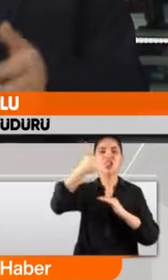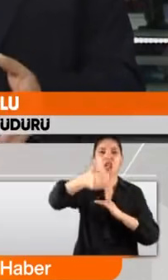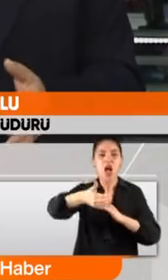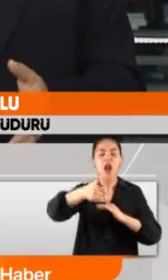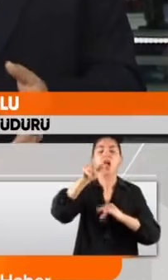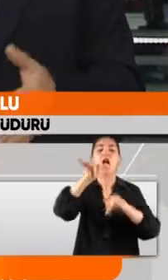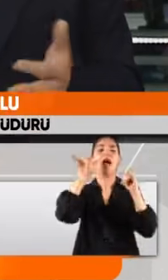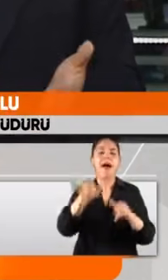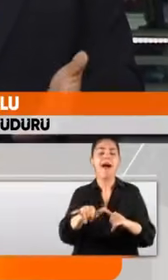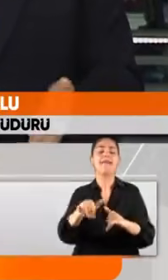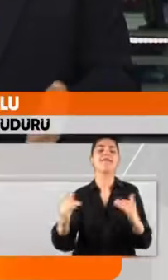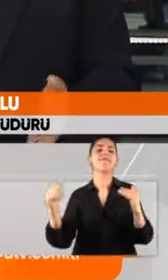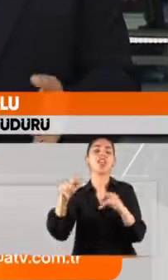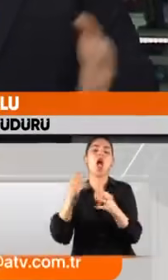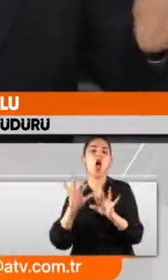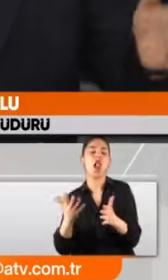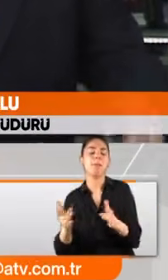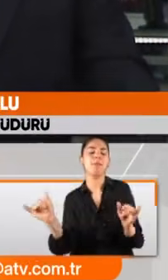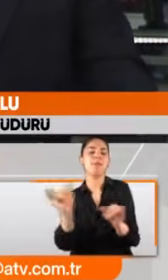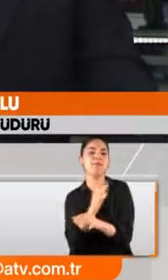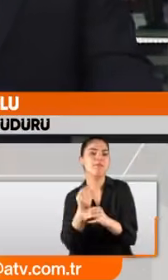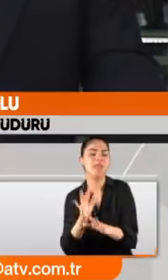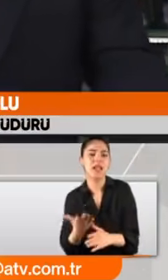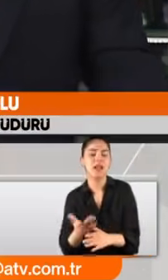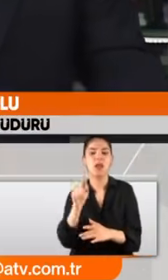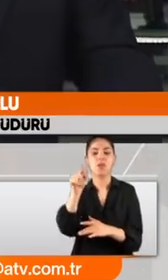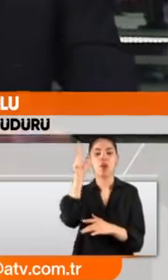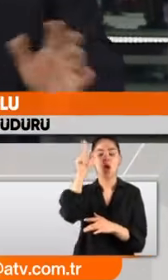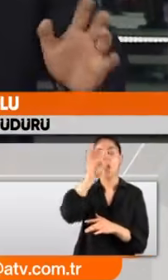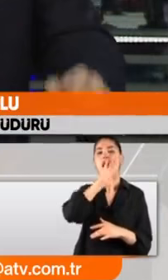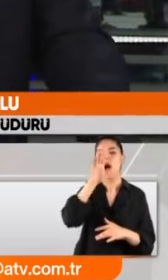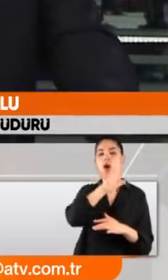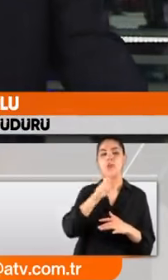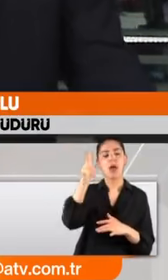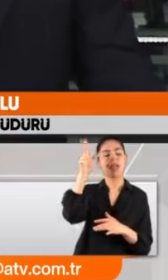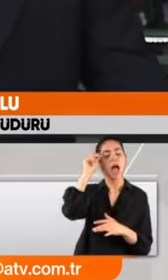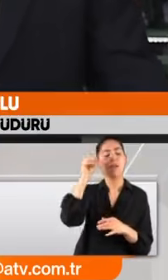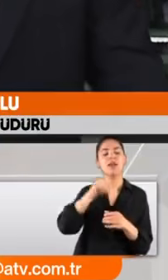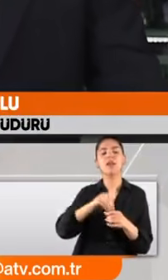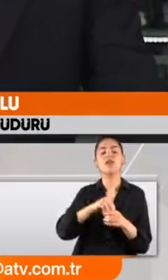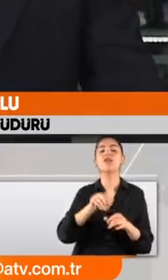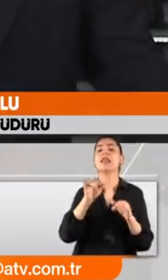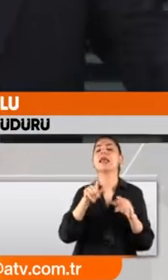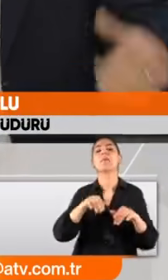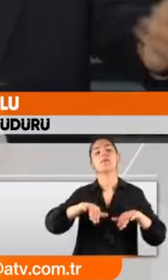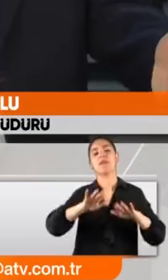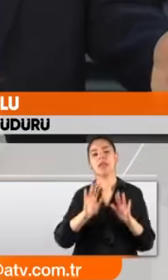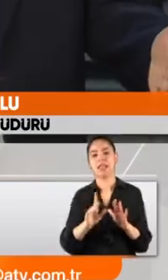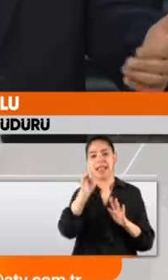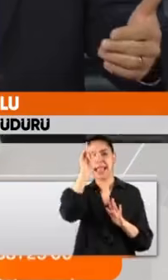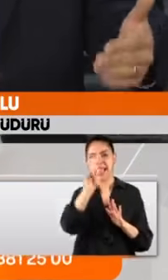yine aynı şekilde bir tam kapanmadan bahsedebiliriz. Yoksa öyle Avrupa'da, Amerika'da olduğu gibi bir tam kapanma şekli değil tabii ki. Yani